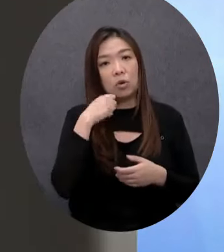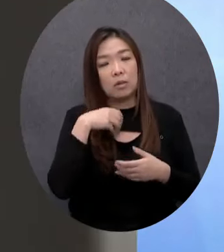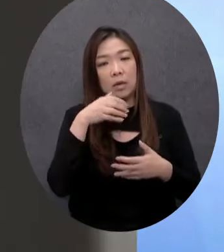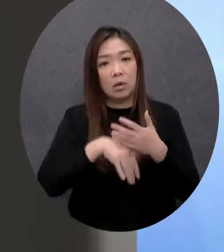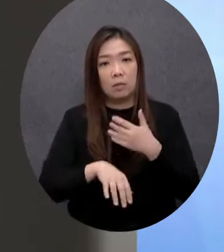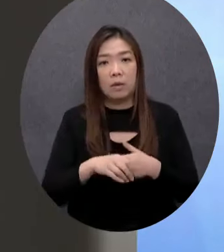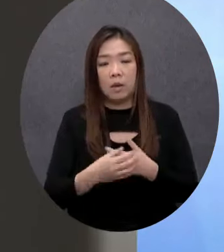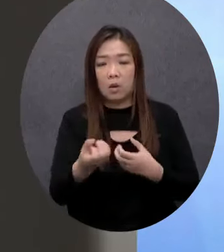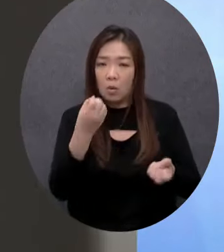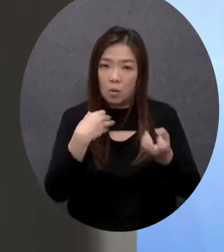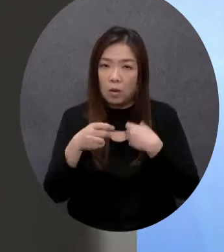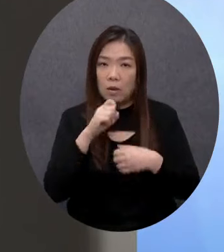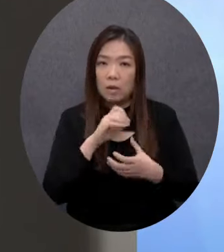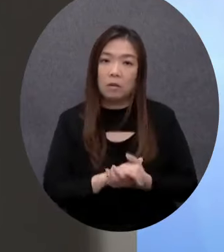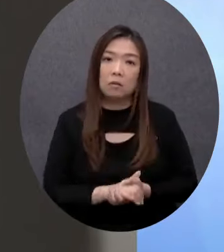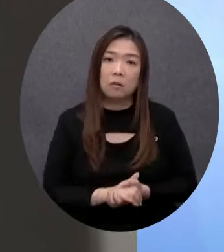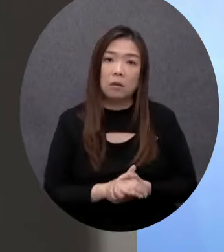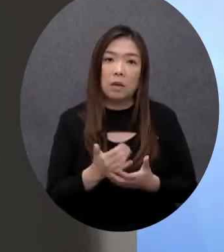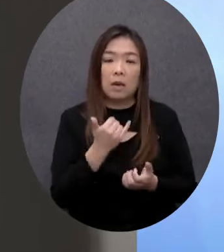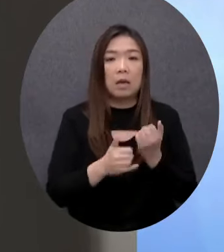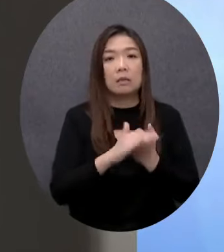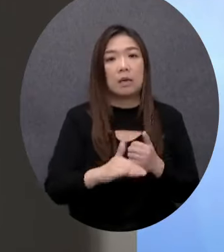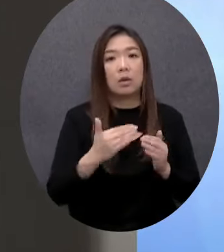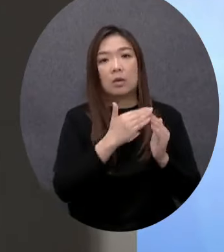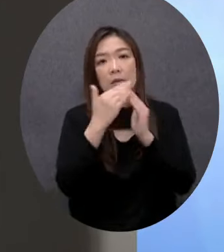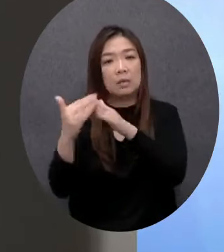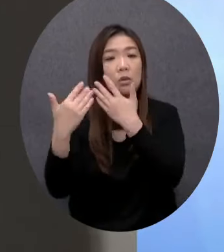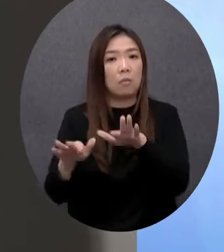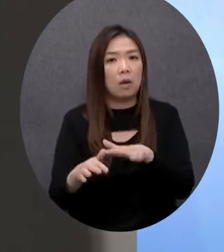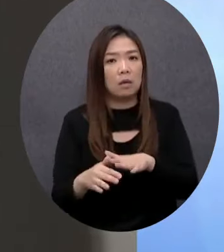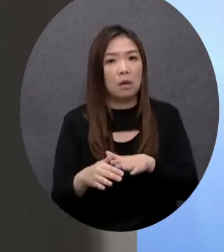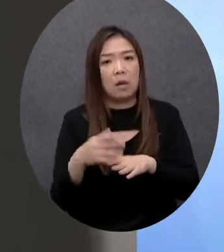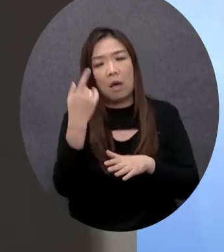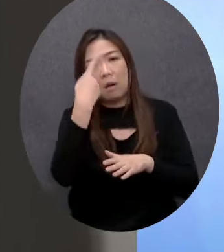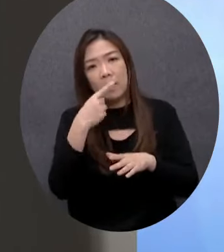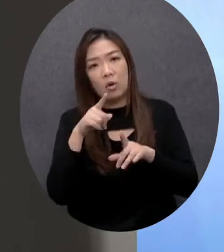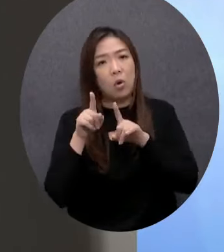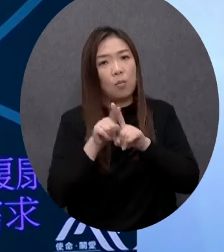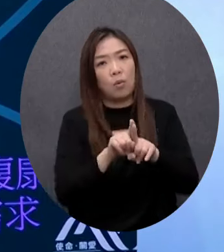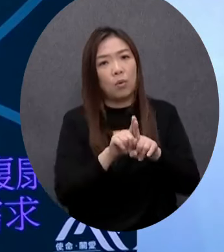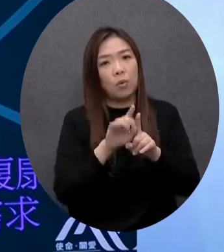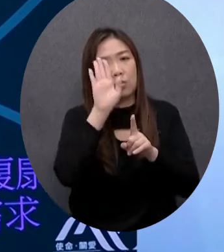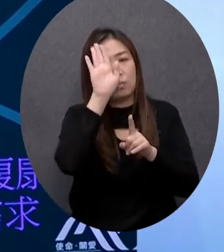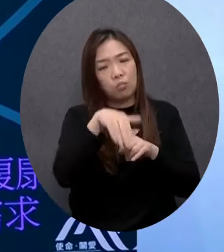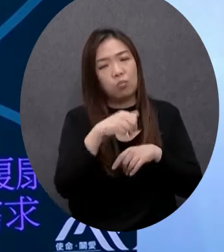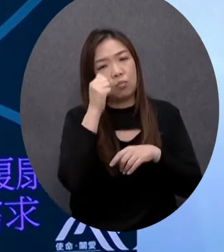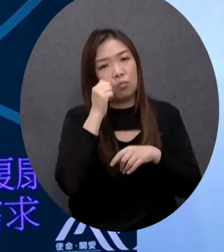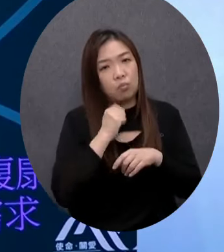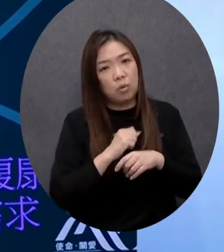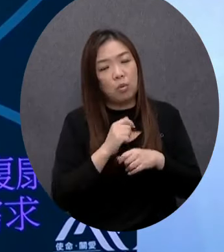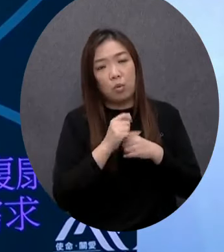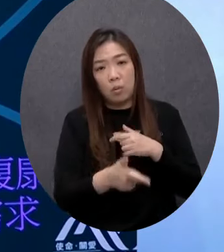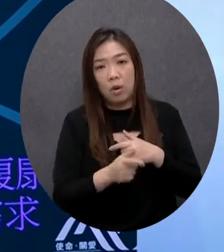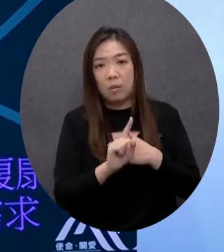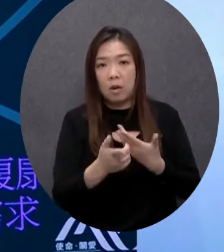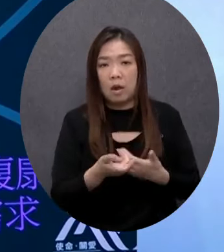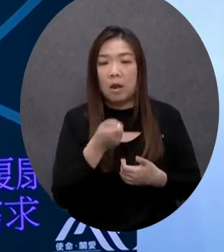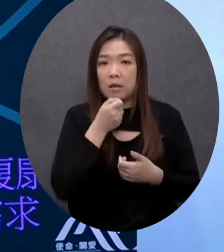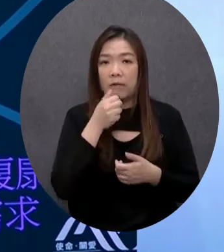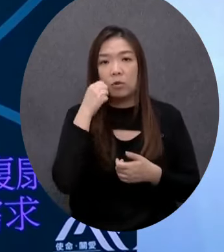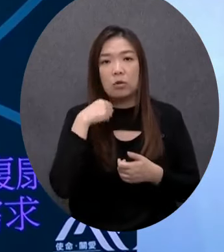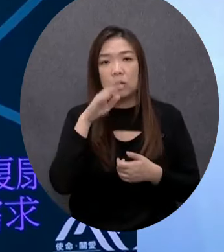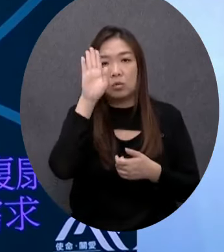有同我哋講到就係、是。仔女移咗民，究竟有边个能够系陪住佢哋终老呢？ 调查亦发现，受访长者遇事